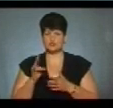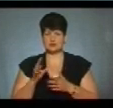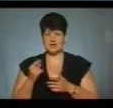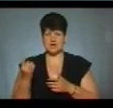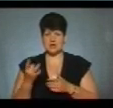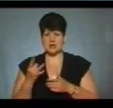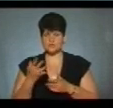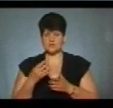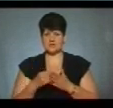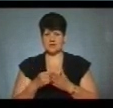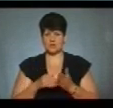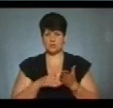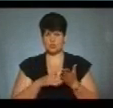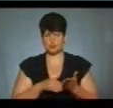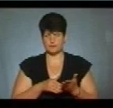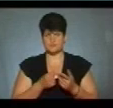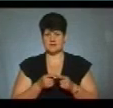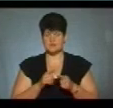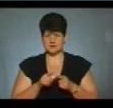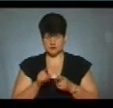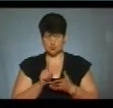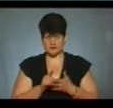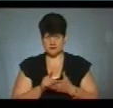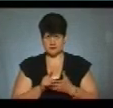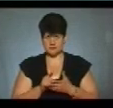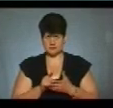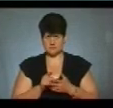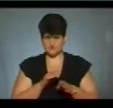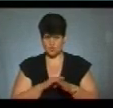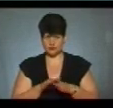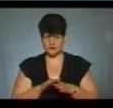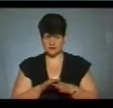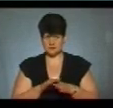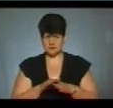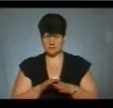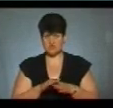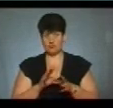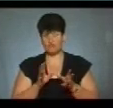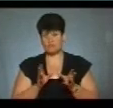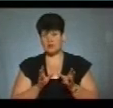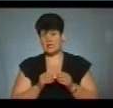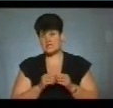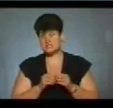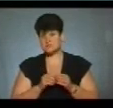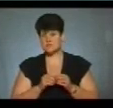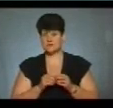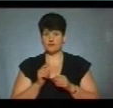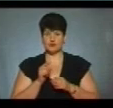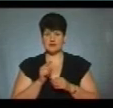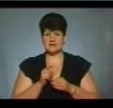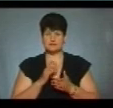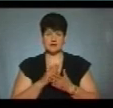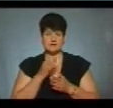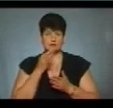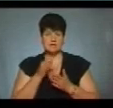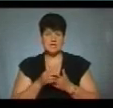разову матеріальну допомогу. А чи вони зобов'язані це виконувати? Ну, в принципі, вони несуть